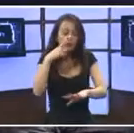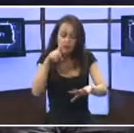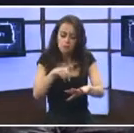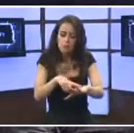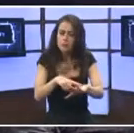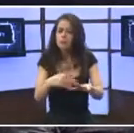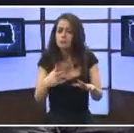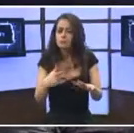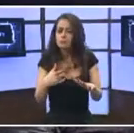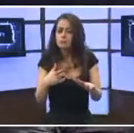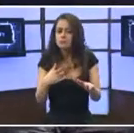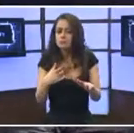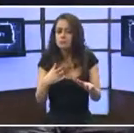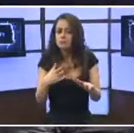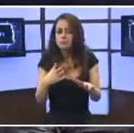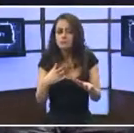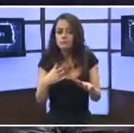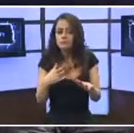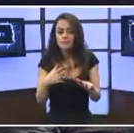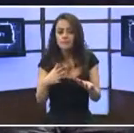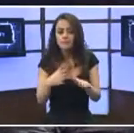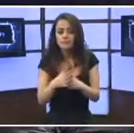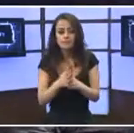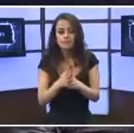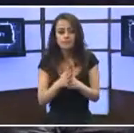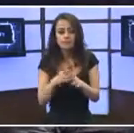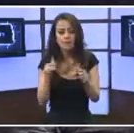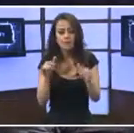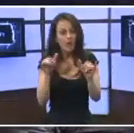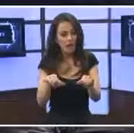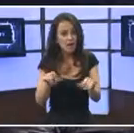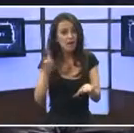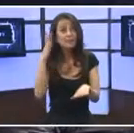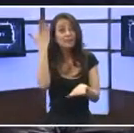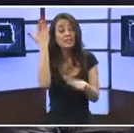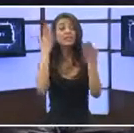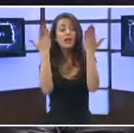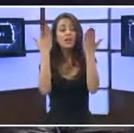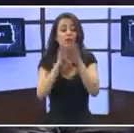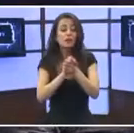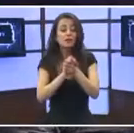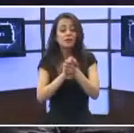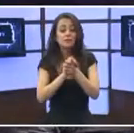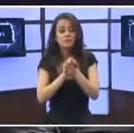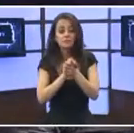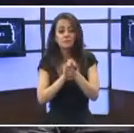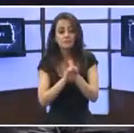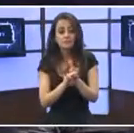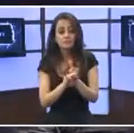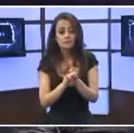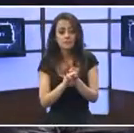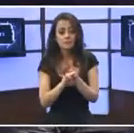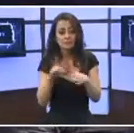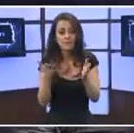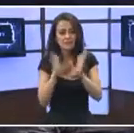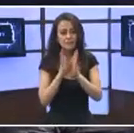ettiği insanlarızdır. Bize şefaatçi olacaklardır. Hani evet. Aynen. İnşallah aynen. Emanete aynen. ihanet etmeden bakanlar için söylüyorum. Evet. Bir de